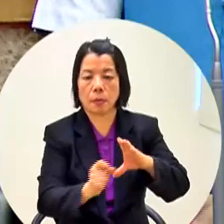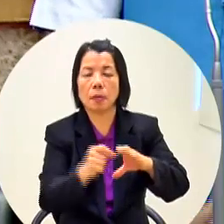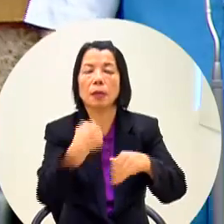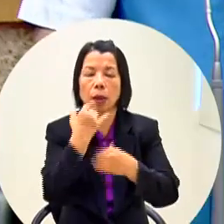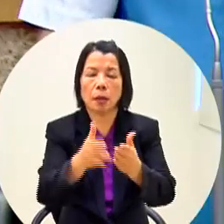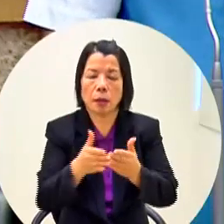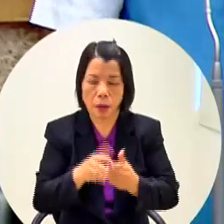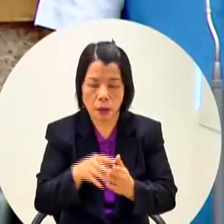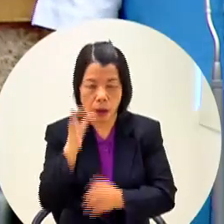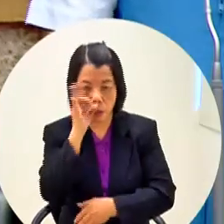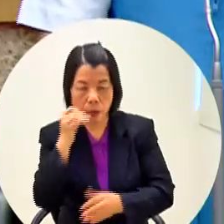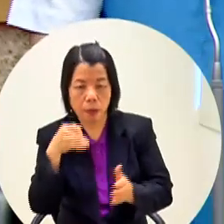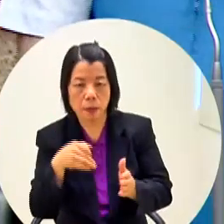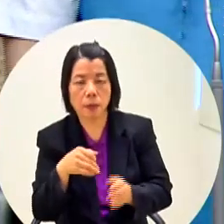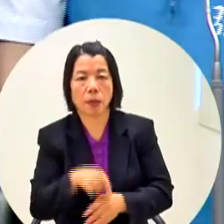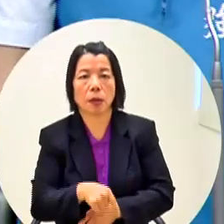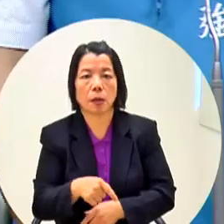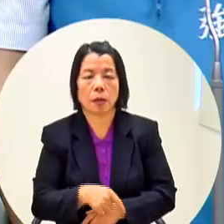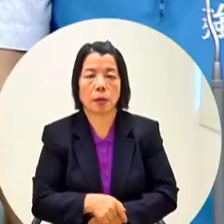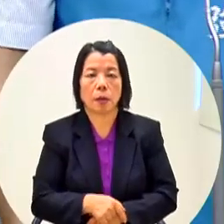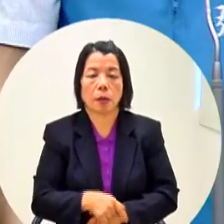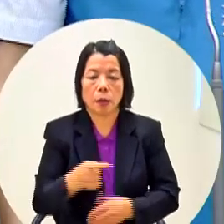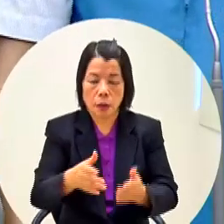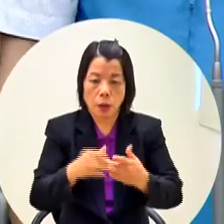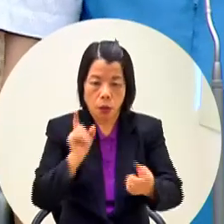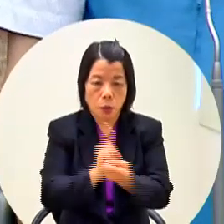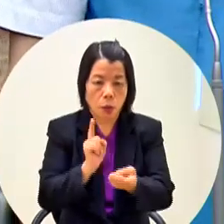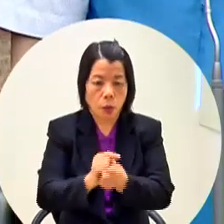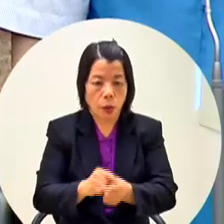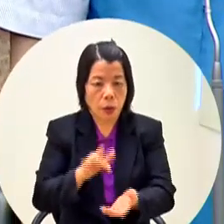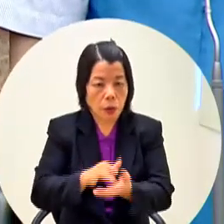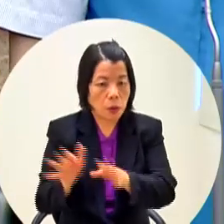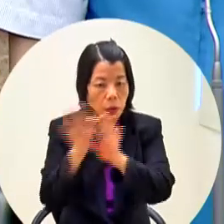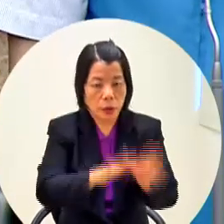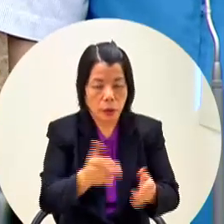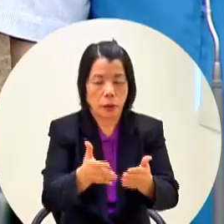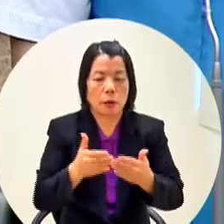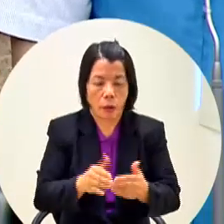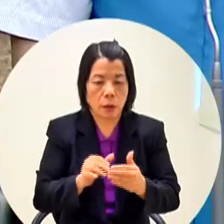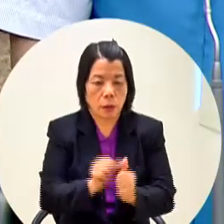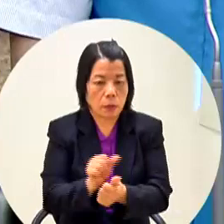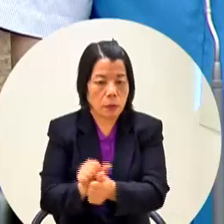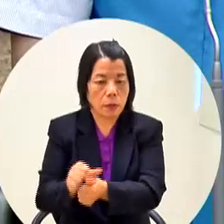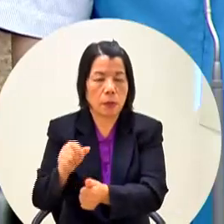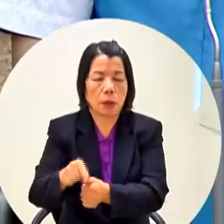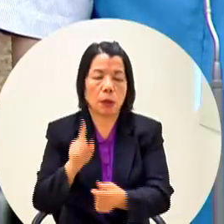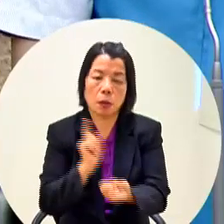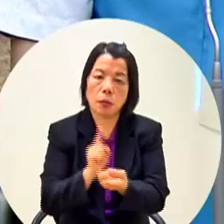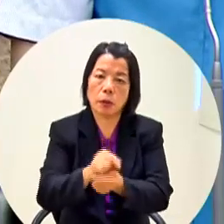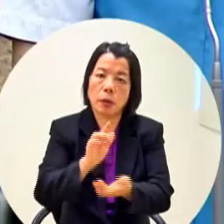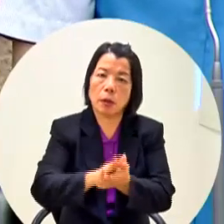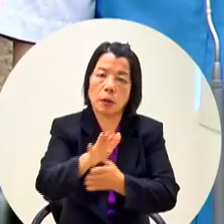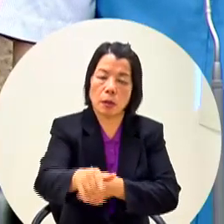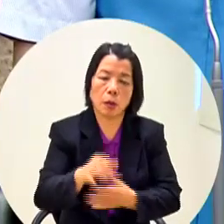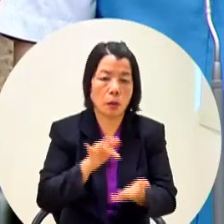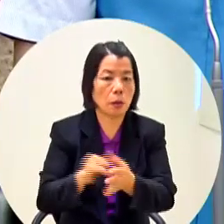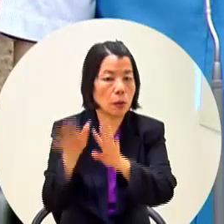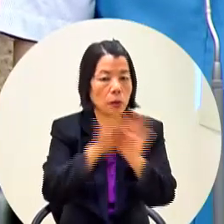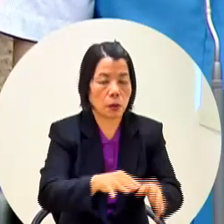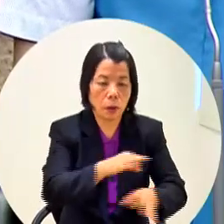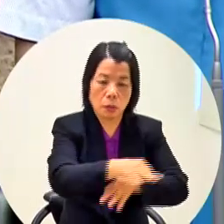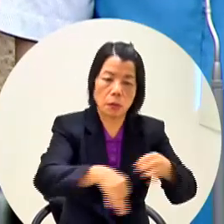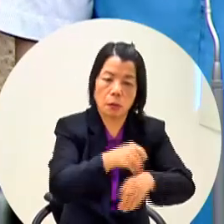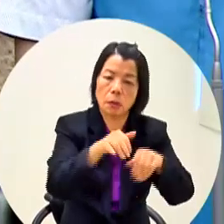为了对抗大环境，跟我们的疫情一样，也是当时也为了那时候的不管是疫情或经济环境的大衰